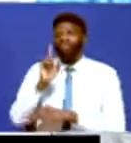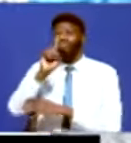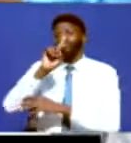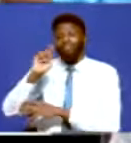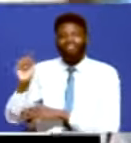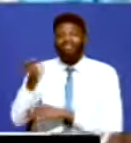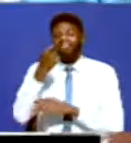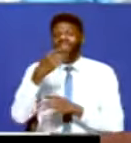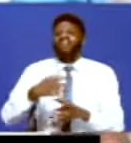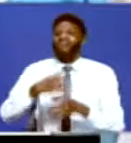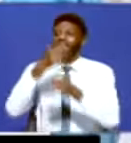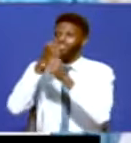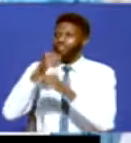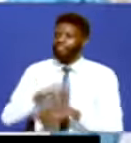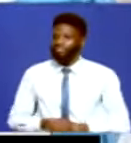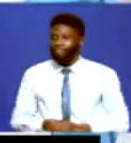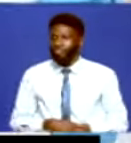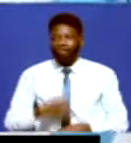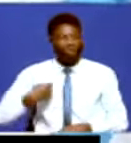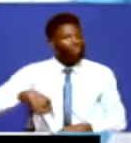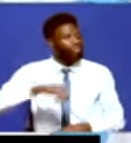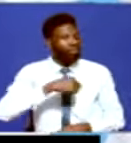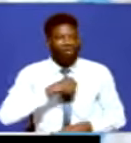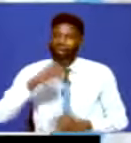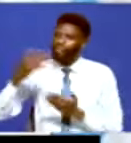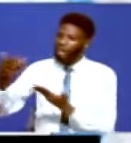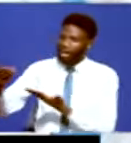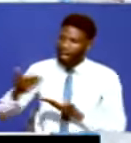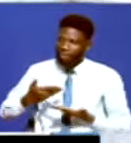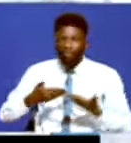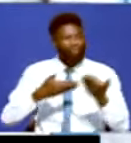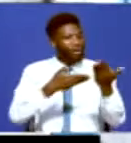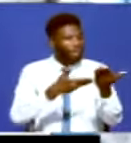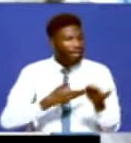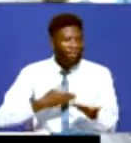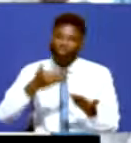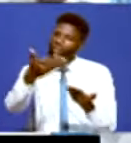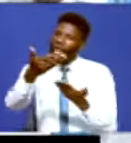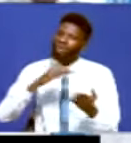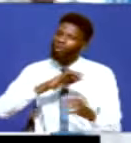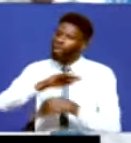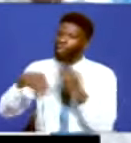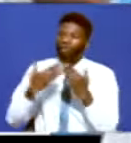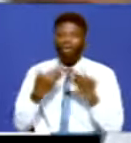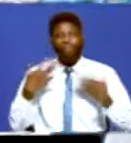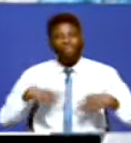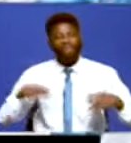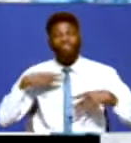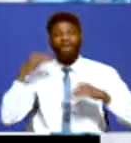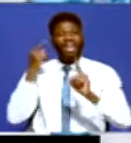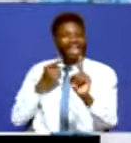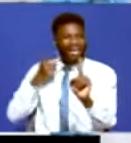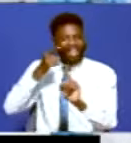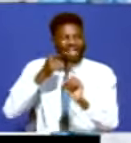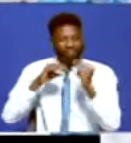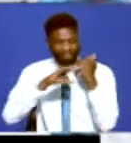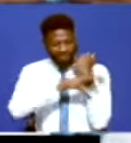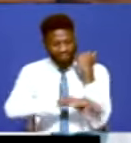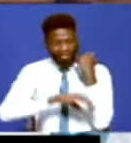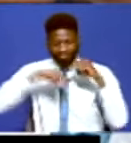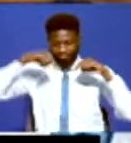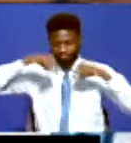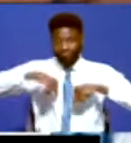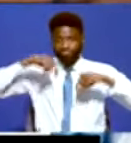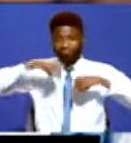welcome every friend who wants to act in the best interest ya kuokoa nchi hii kutoka kwa